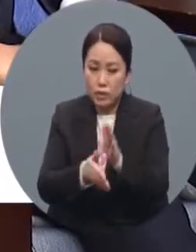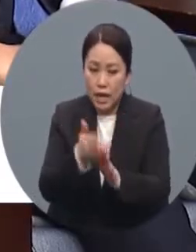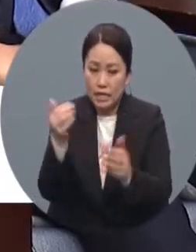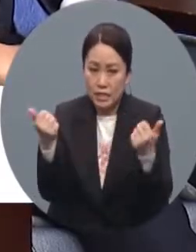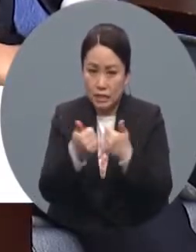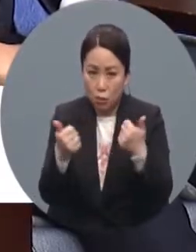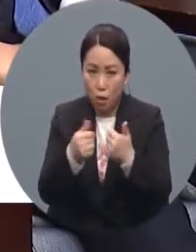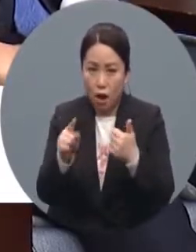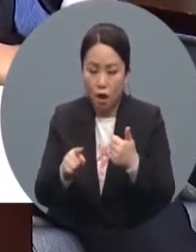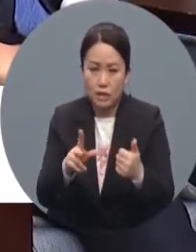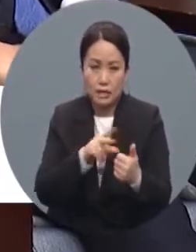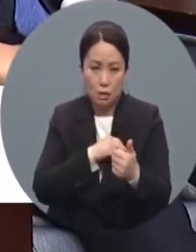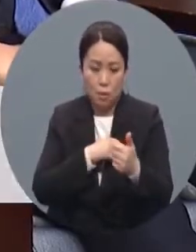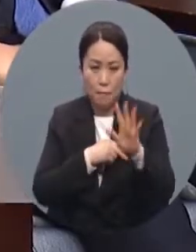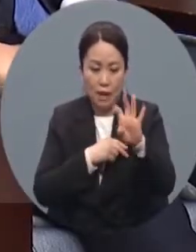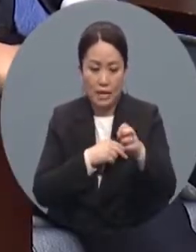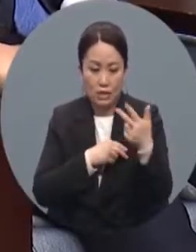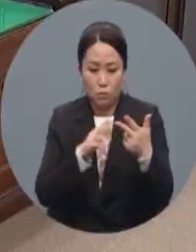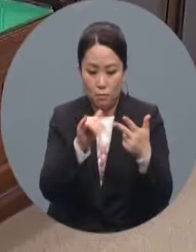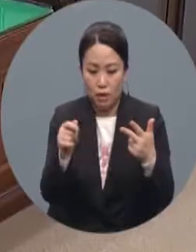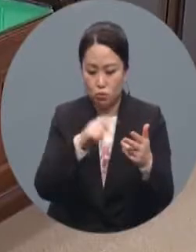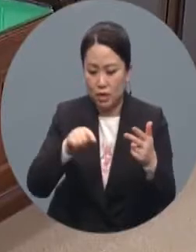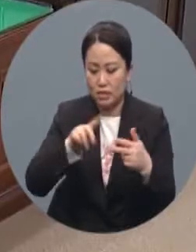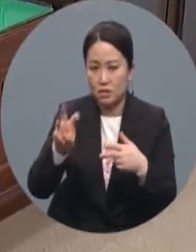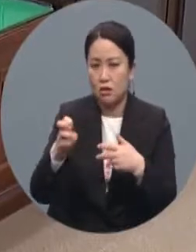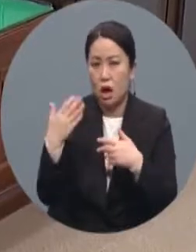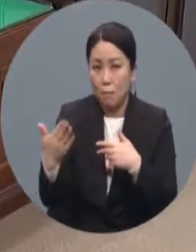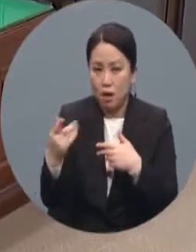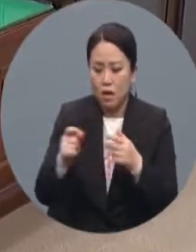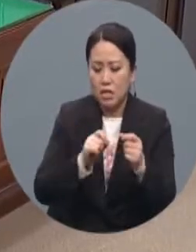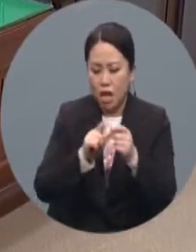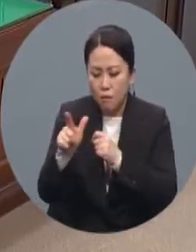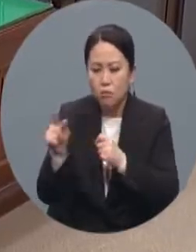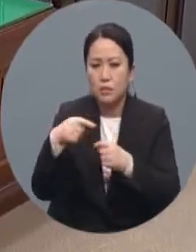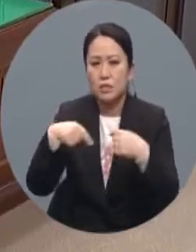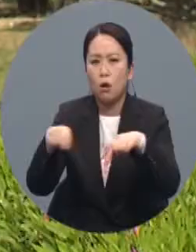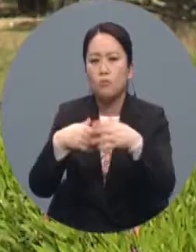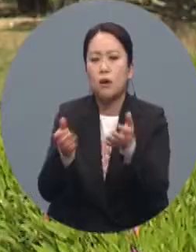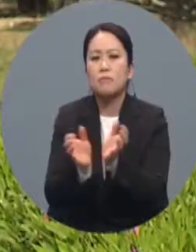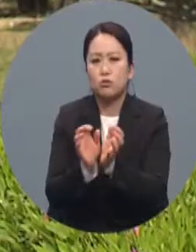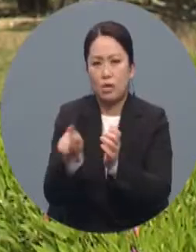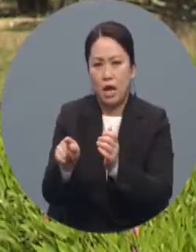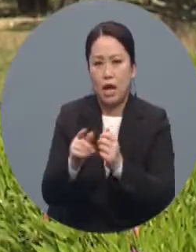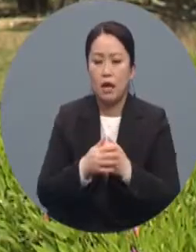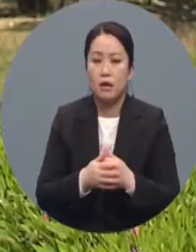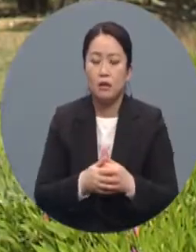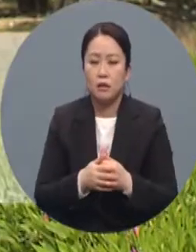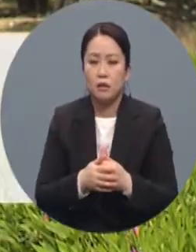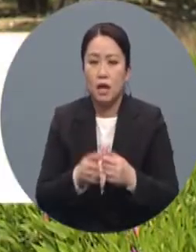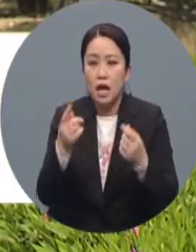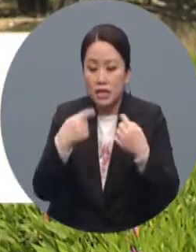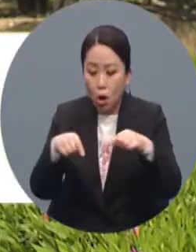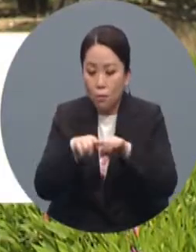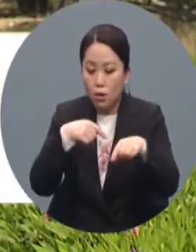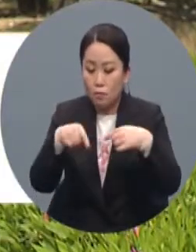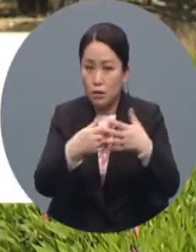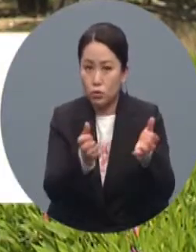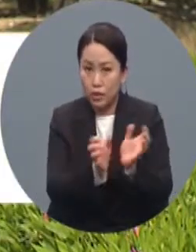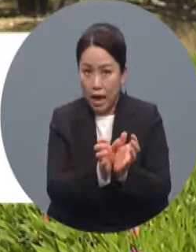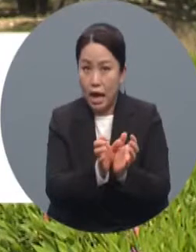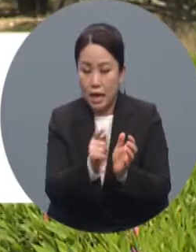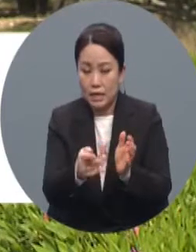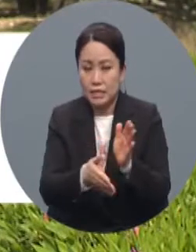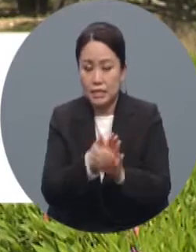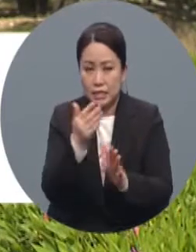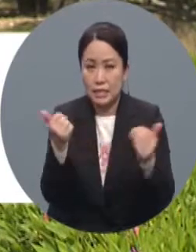중 39명, 절대 다수가 더불어민주당 소속입니다. 더불어민주당 부산시의회와